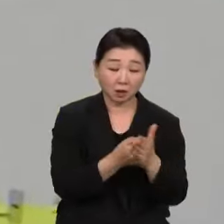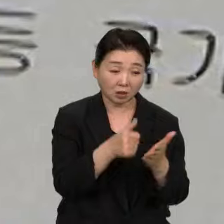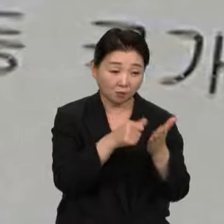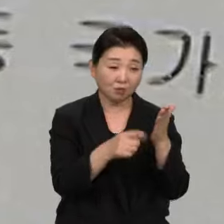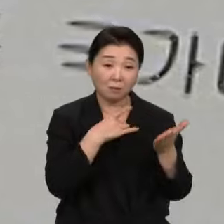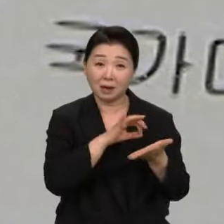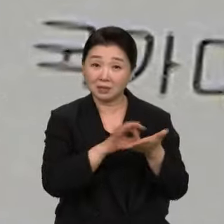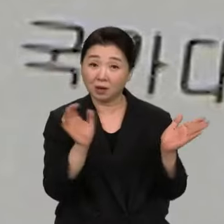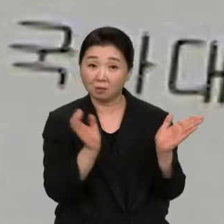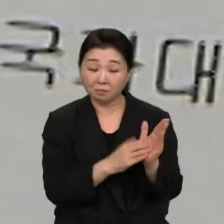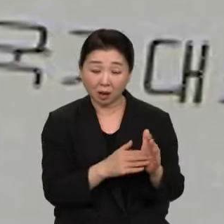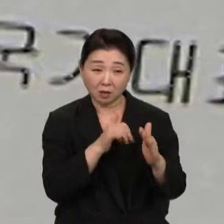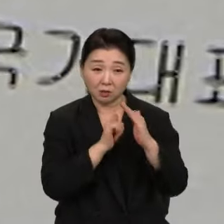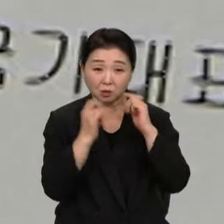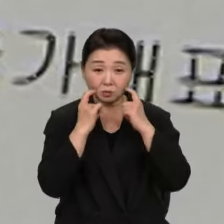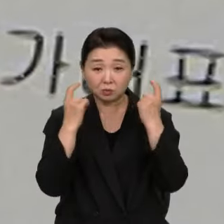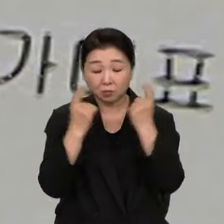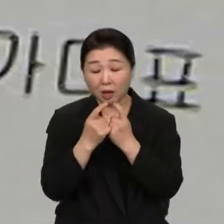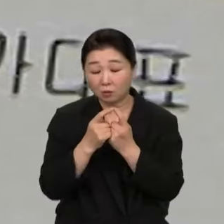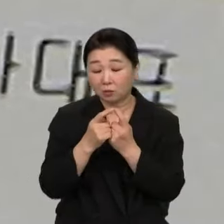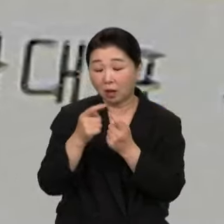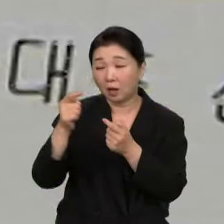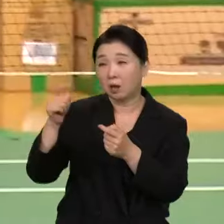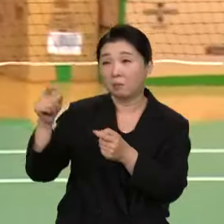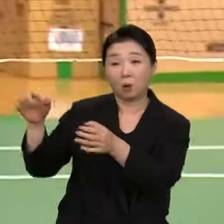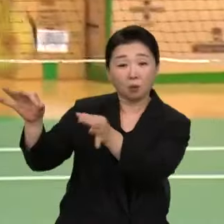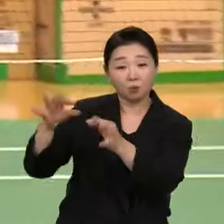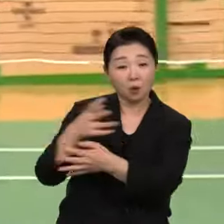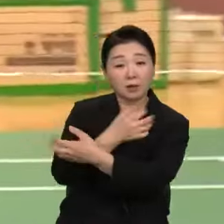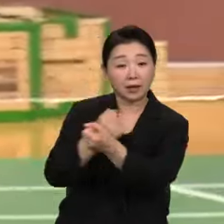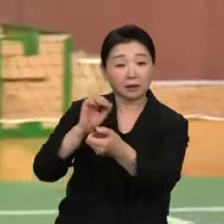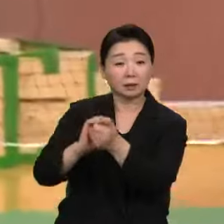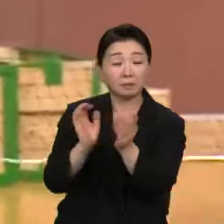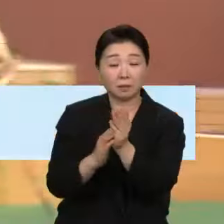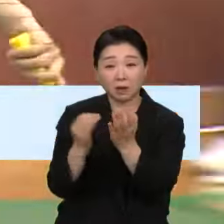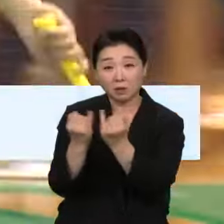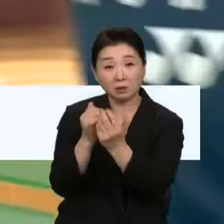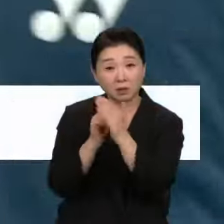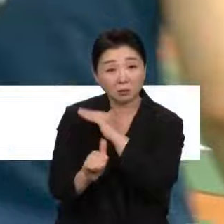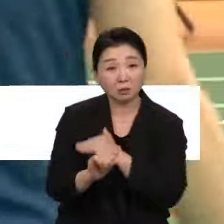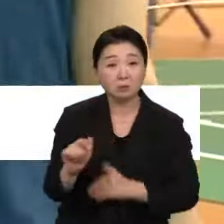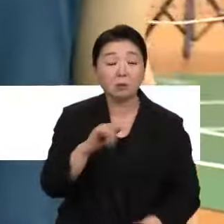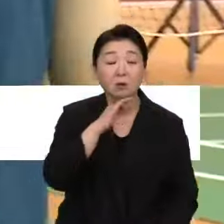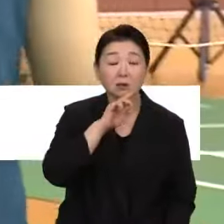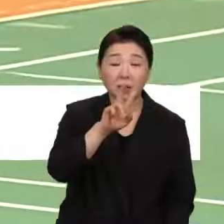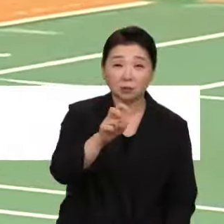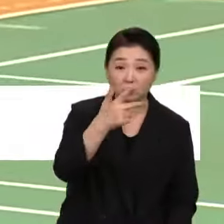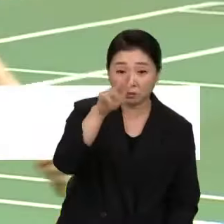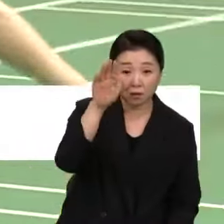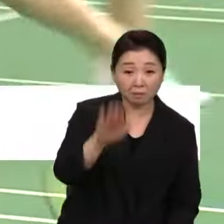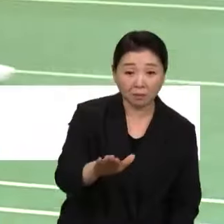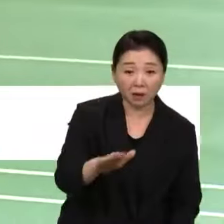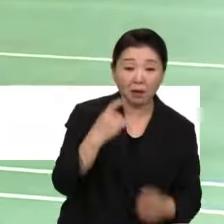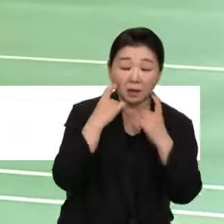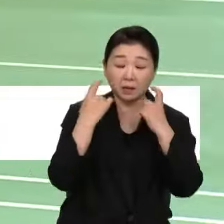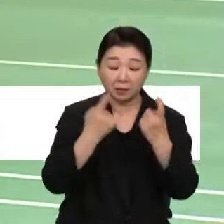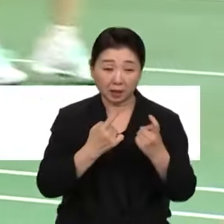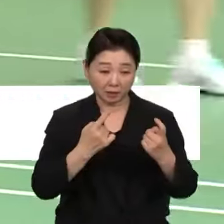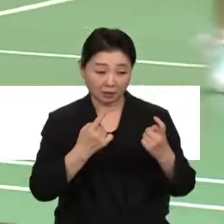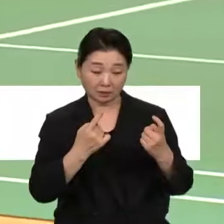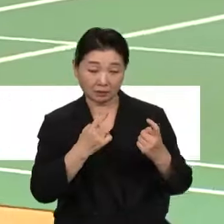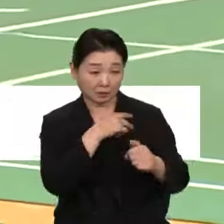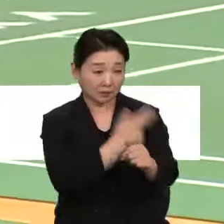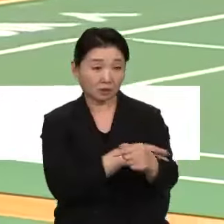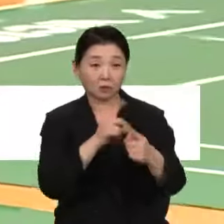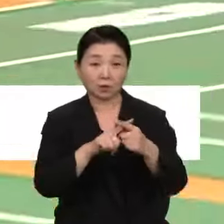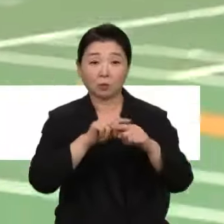하고 선수 개인의 후원 계약이 제한되고 또 여자 선수의 경우 27살 미만이면 개인 자격으로 국제대회에